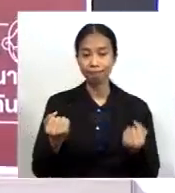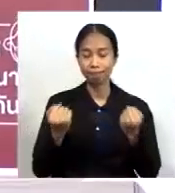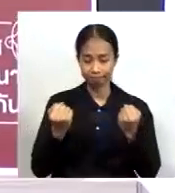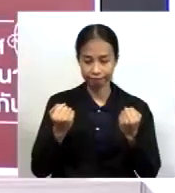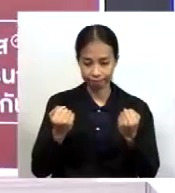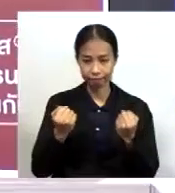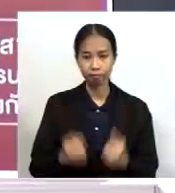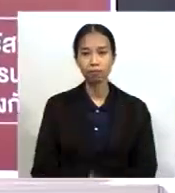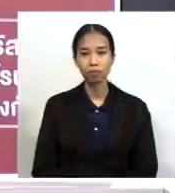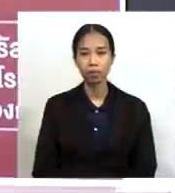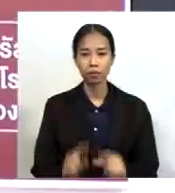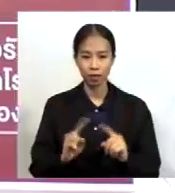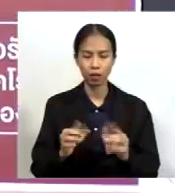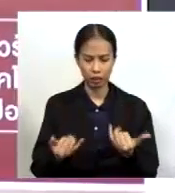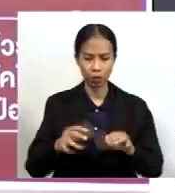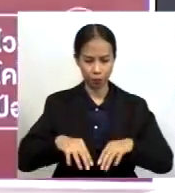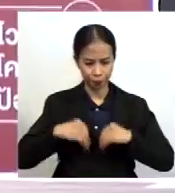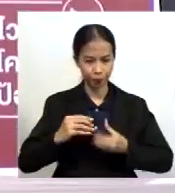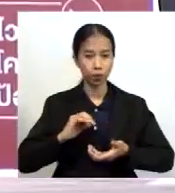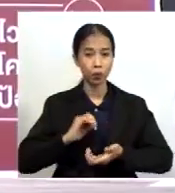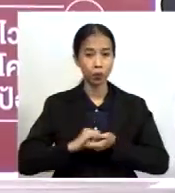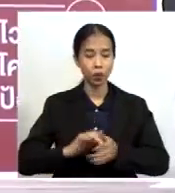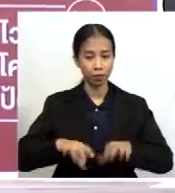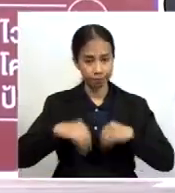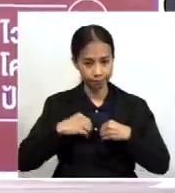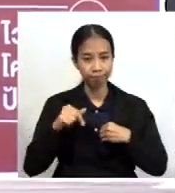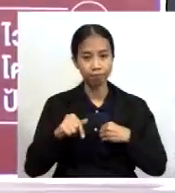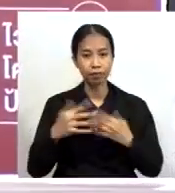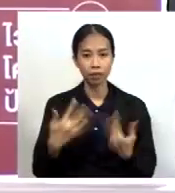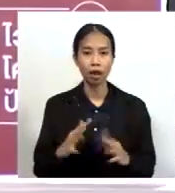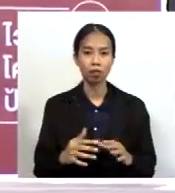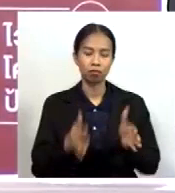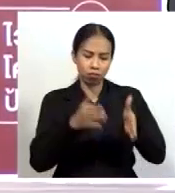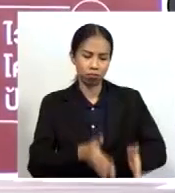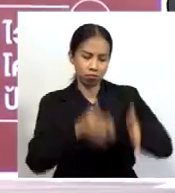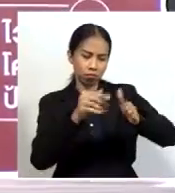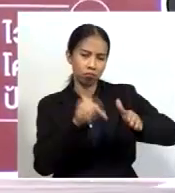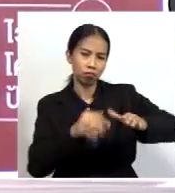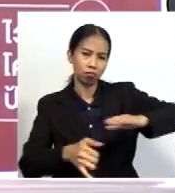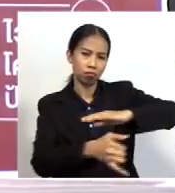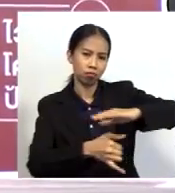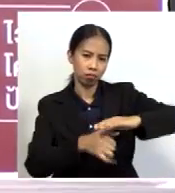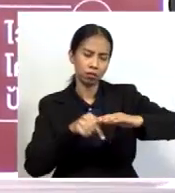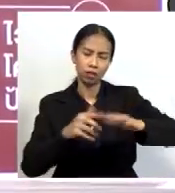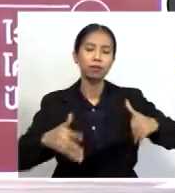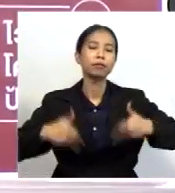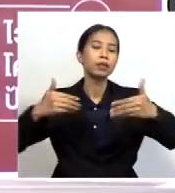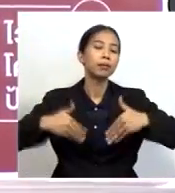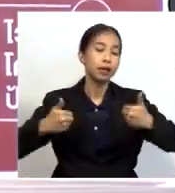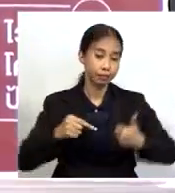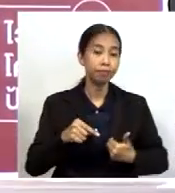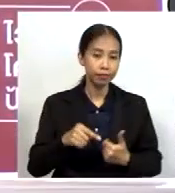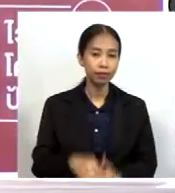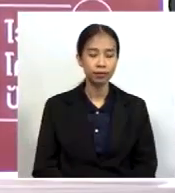ครับแล้วก็ให้ความร่วมมือแล้วก็อยู่ในสถานที่ที่สะดวกสบายนะครับ